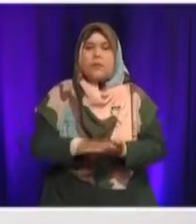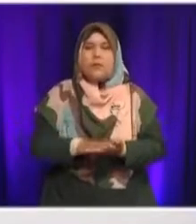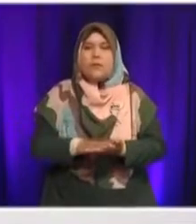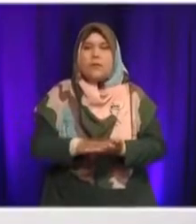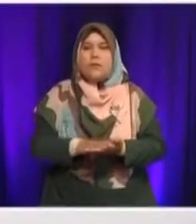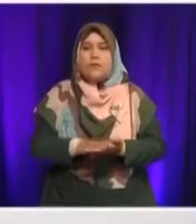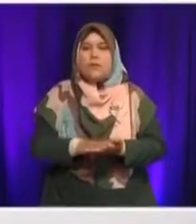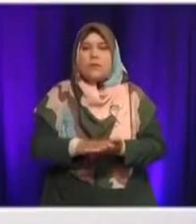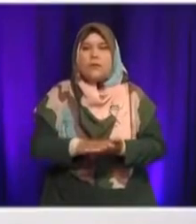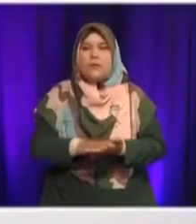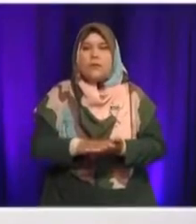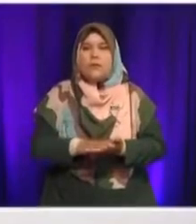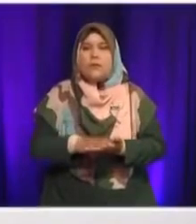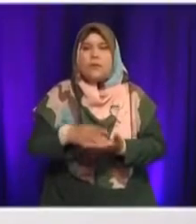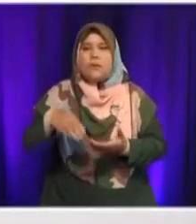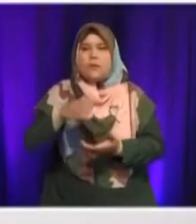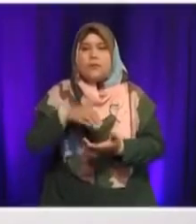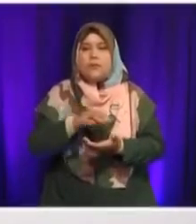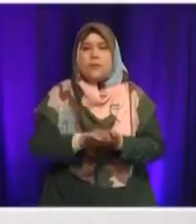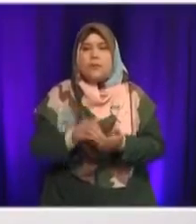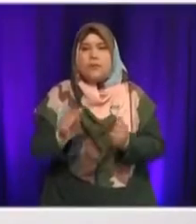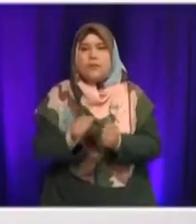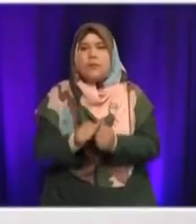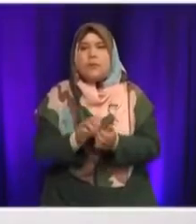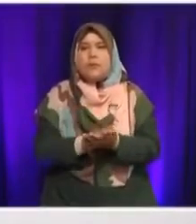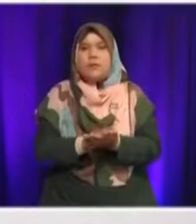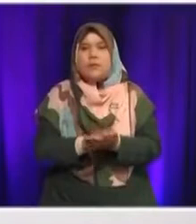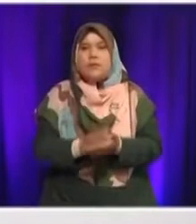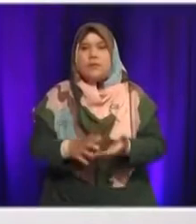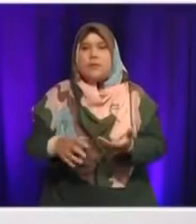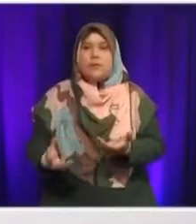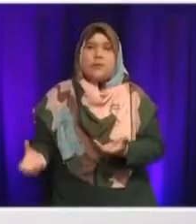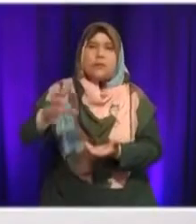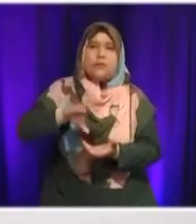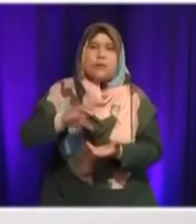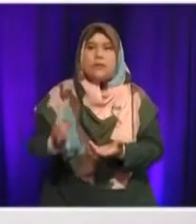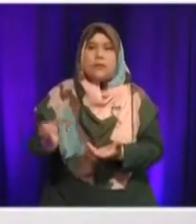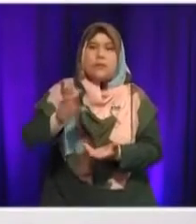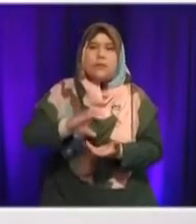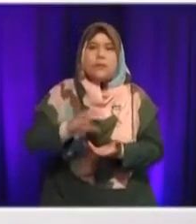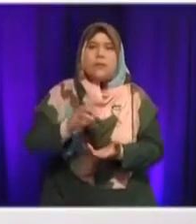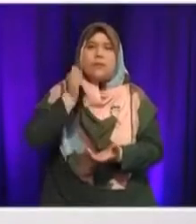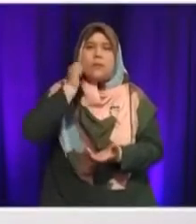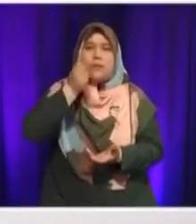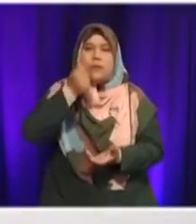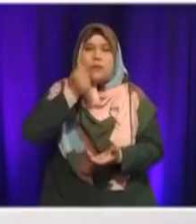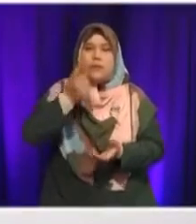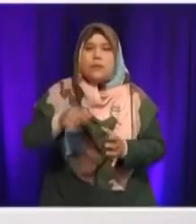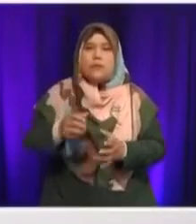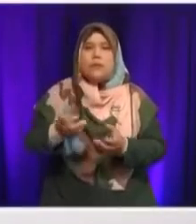teruskan lagi dengan dengan seterusnya yaitu mencampurkan badan tadi yang kita